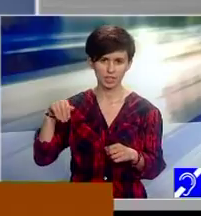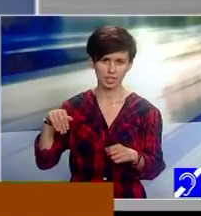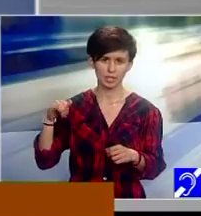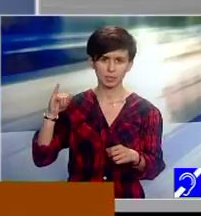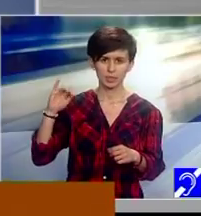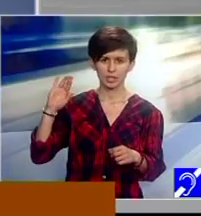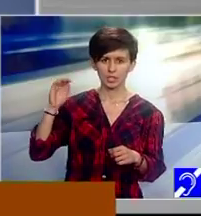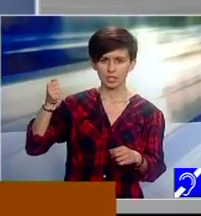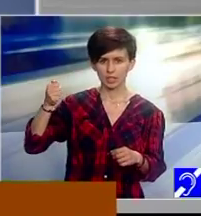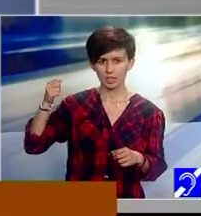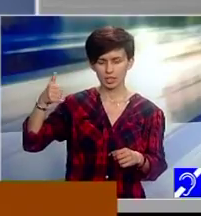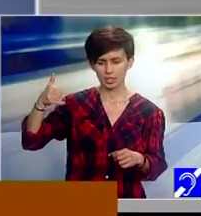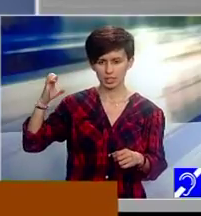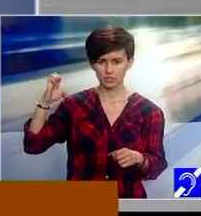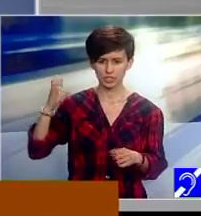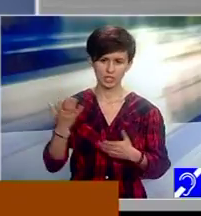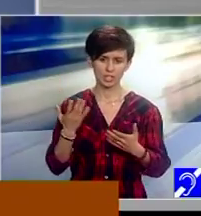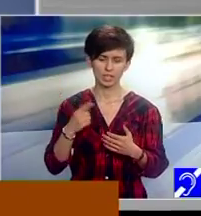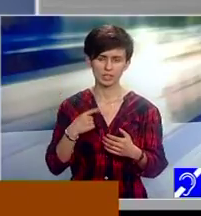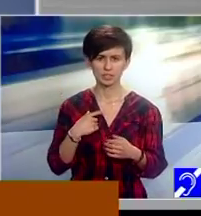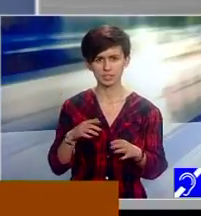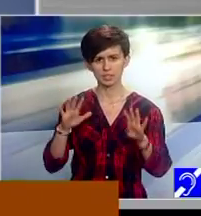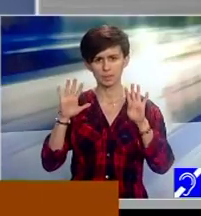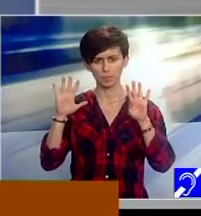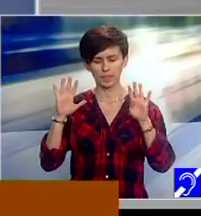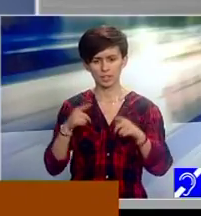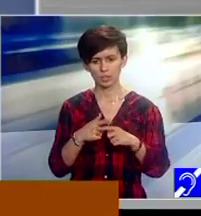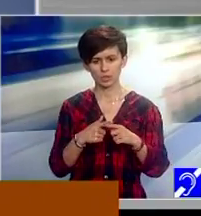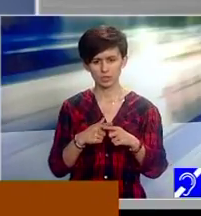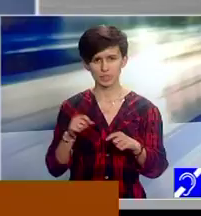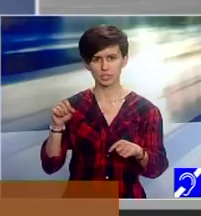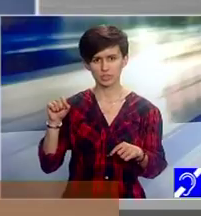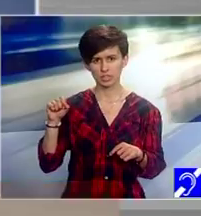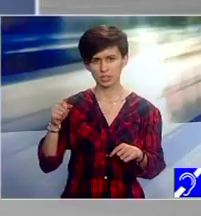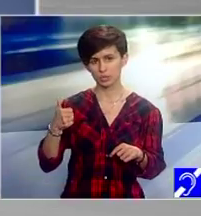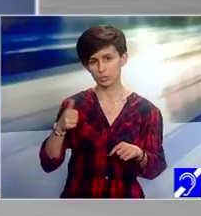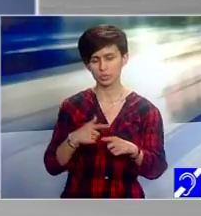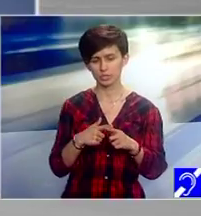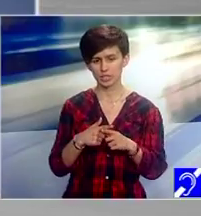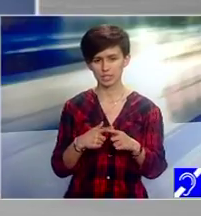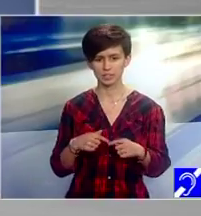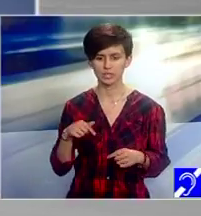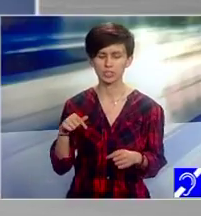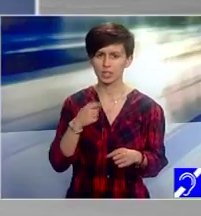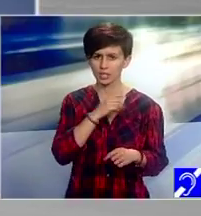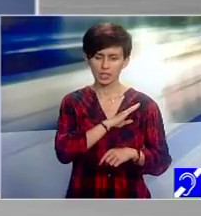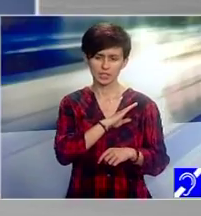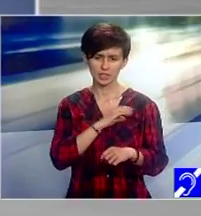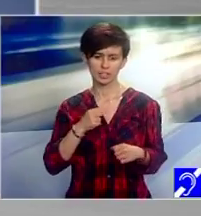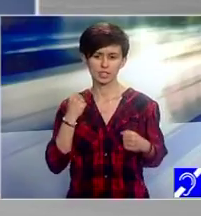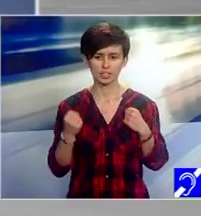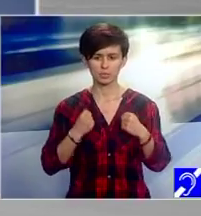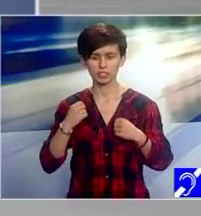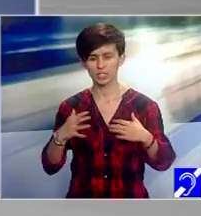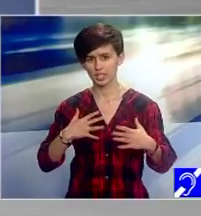așteptate, care au loc între 9.30 și 13.30. Anul acesta, atelier de mișcare, dans, de